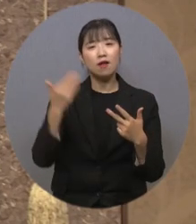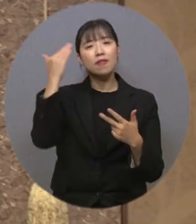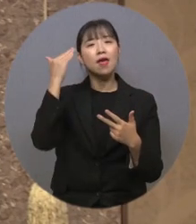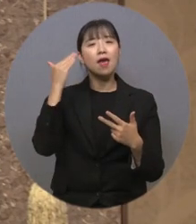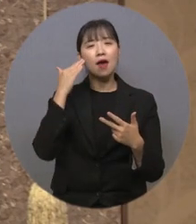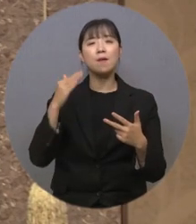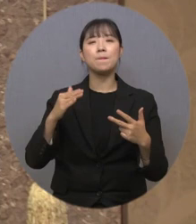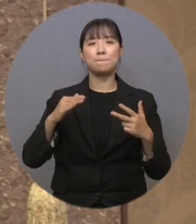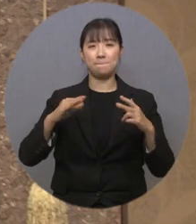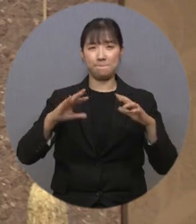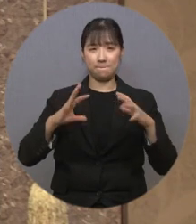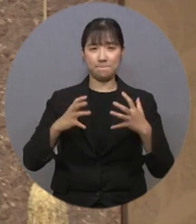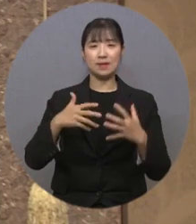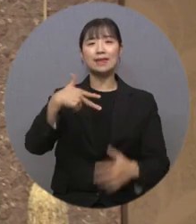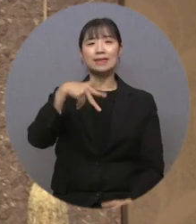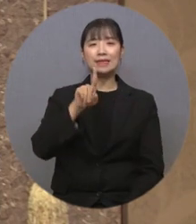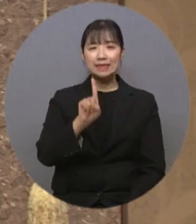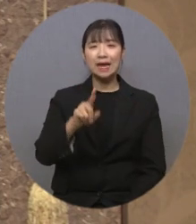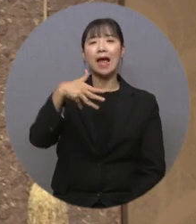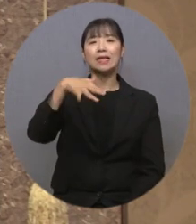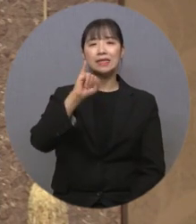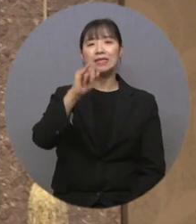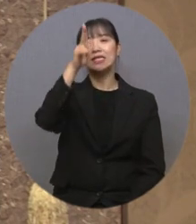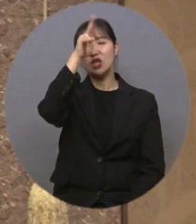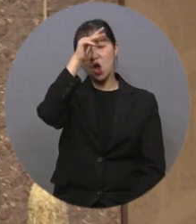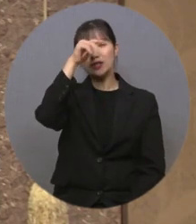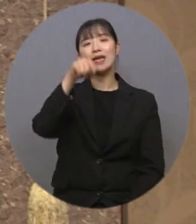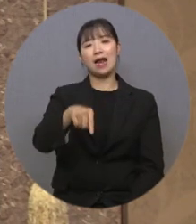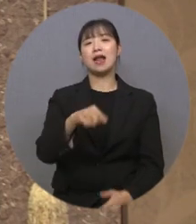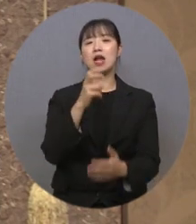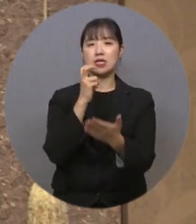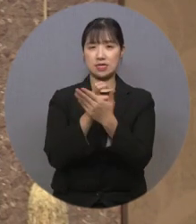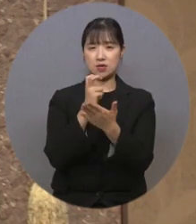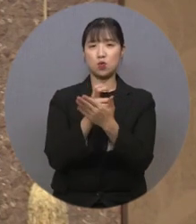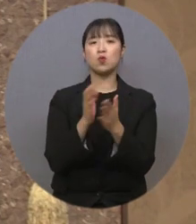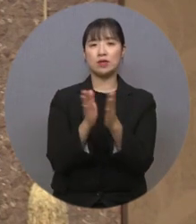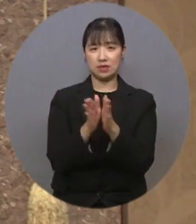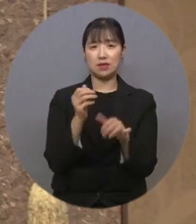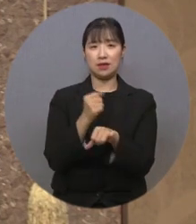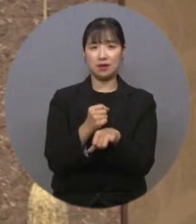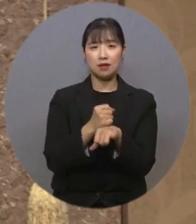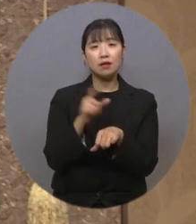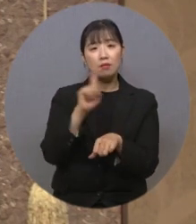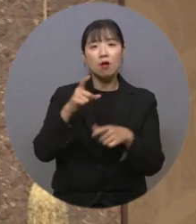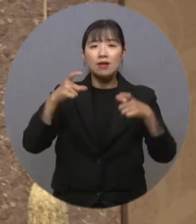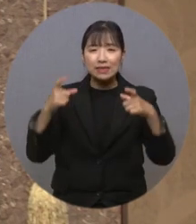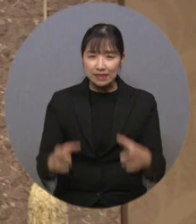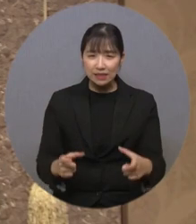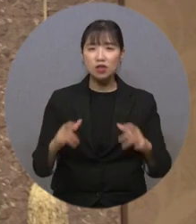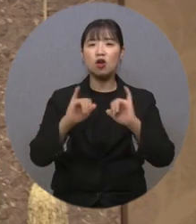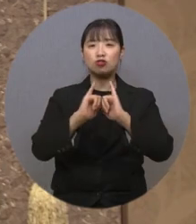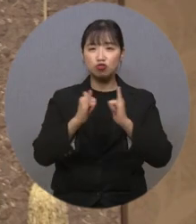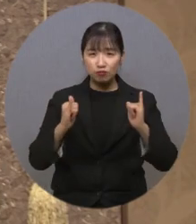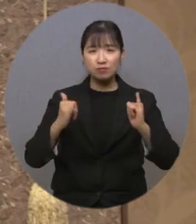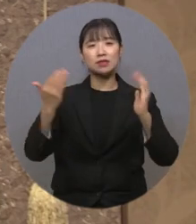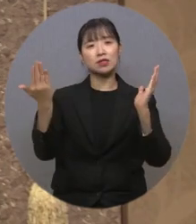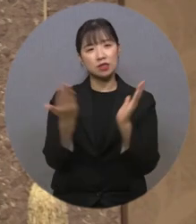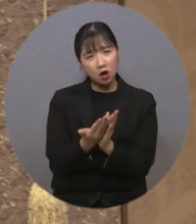대한민국의 자치경찰제가 시행이 되었어요. 네. 이 자치경찰이라는 것은 지역 주민들에게